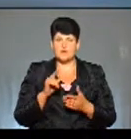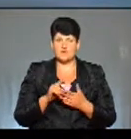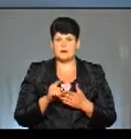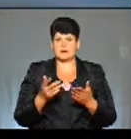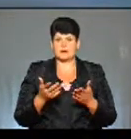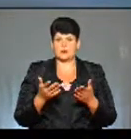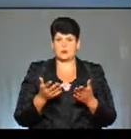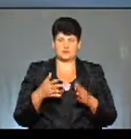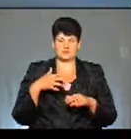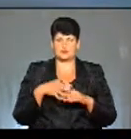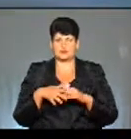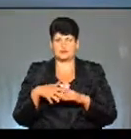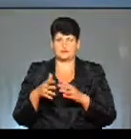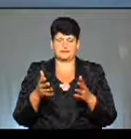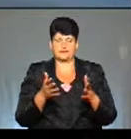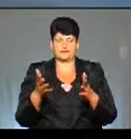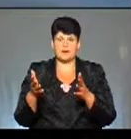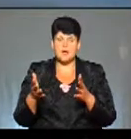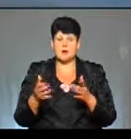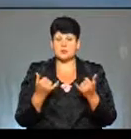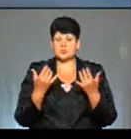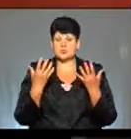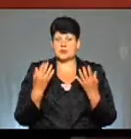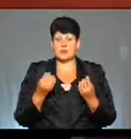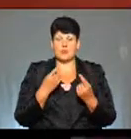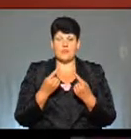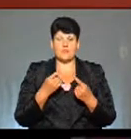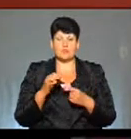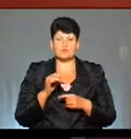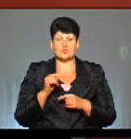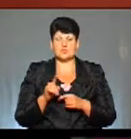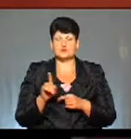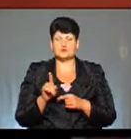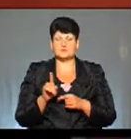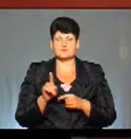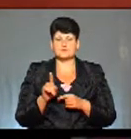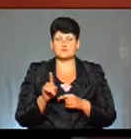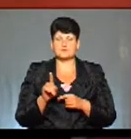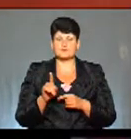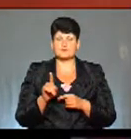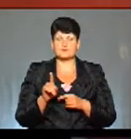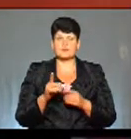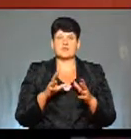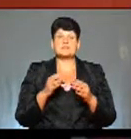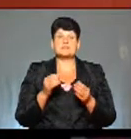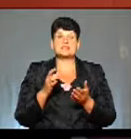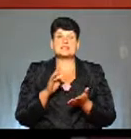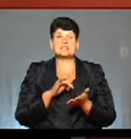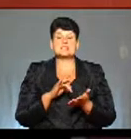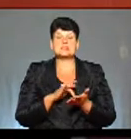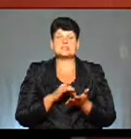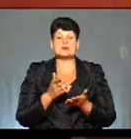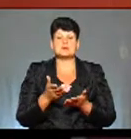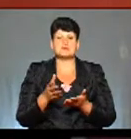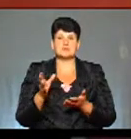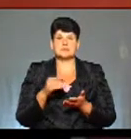якось орієнтуватися. А коли ми на сьогоднішній день говоримо про те, що абсолютно майже, ну, от візьміть центр, Ви ж ходите,